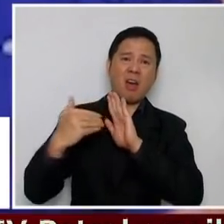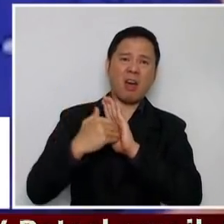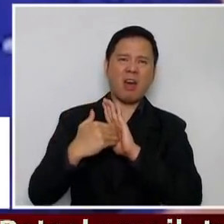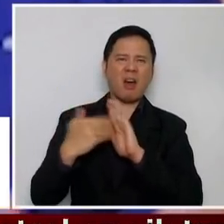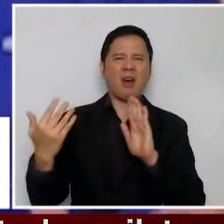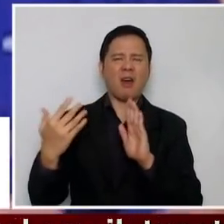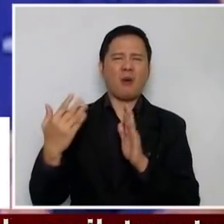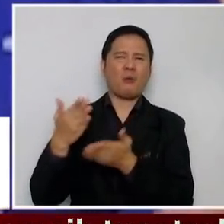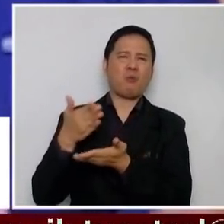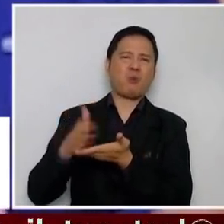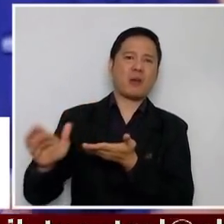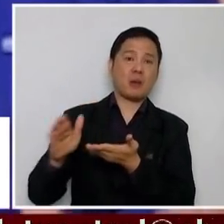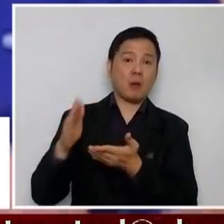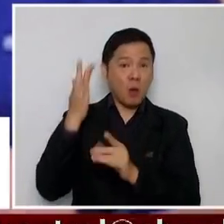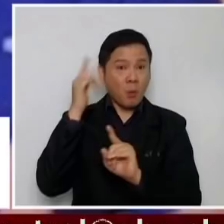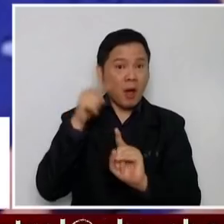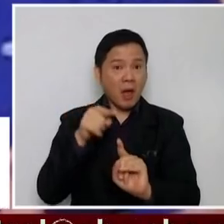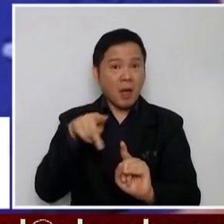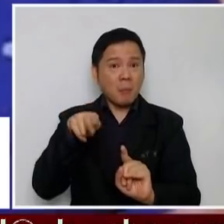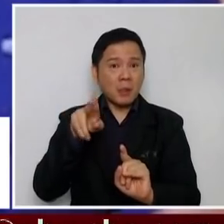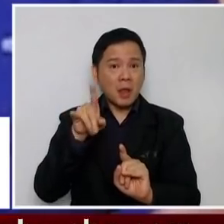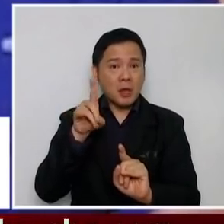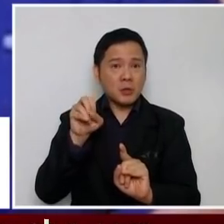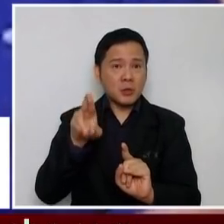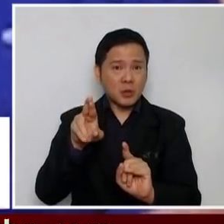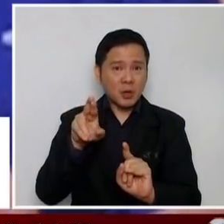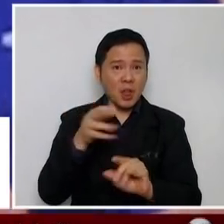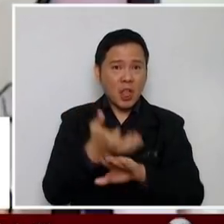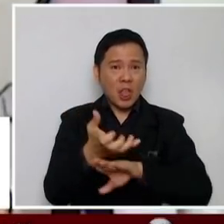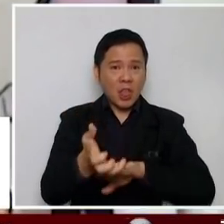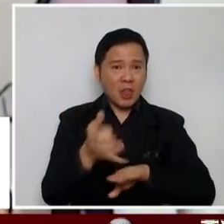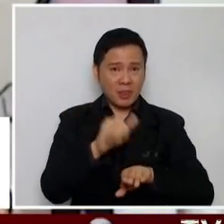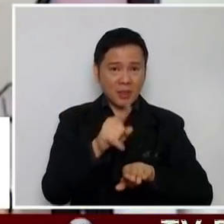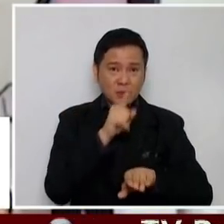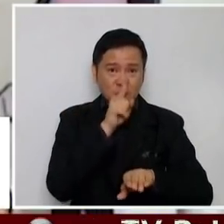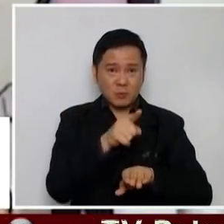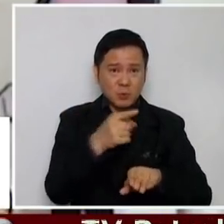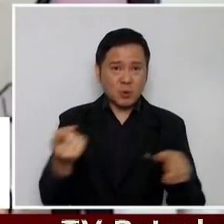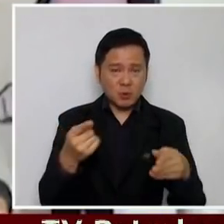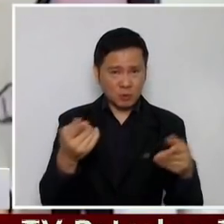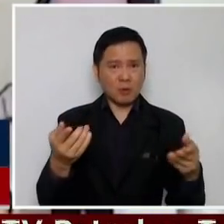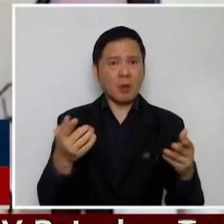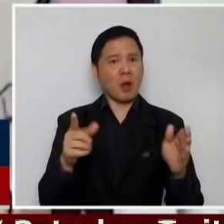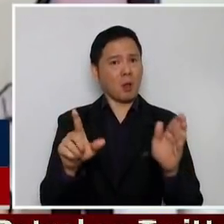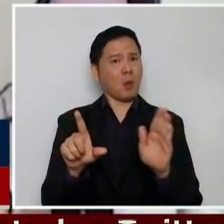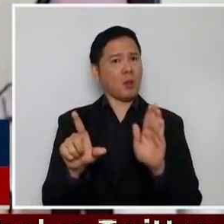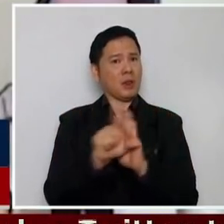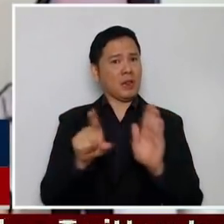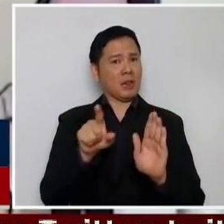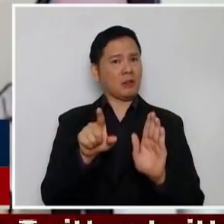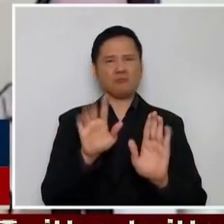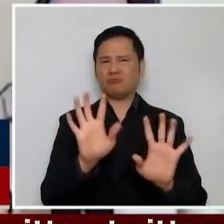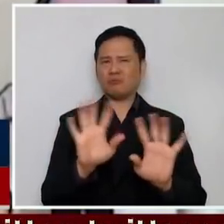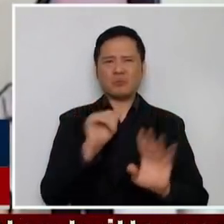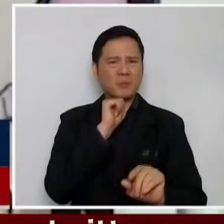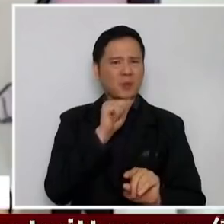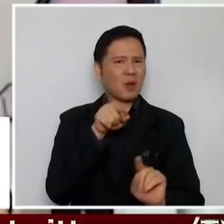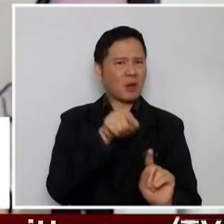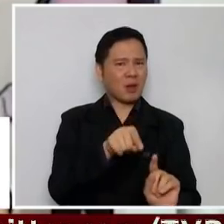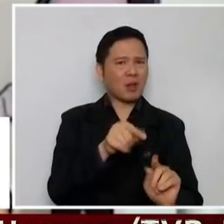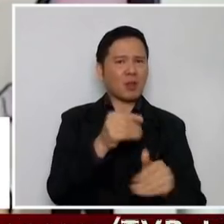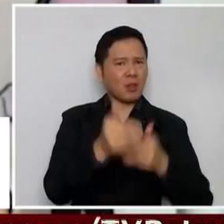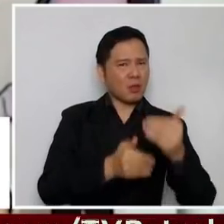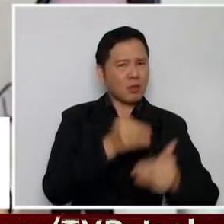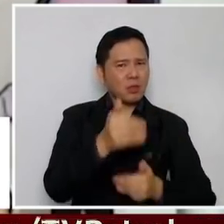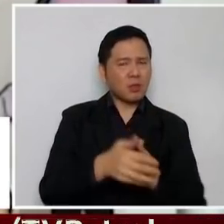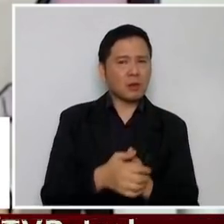Trillanes, paanong naging plunder ang isang lehitimong transaksyon? Hindi pa ako pinanganak sa mundong ito. Andyan na ang negosyo